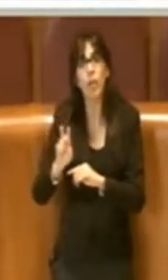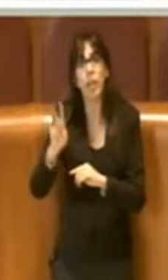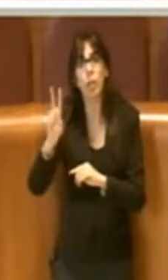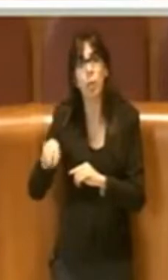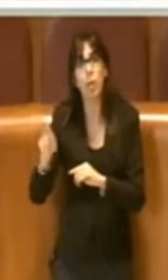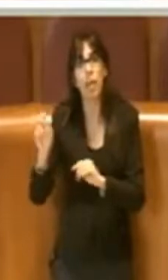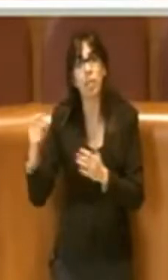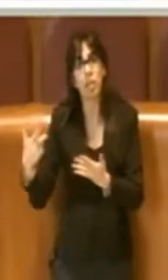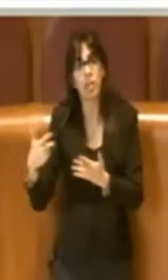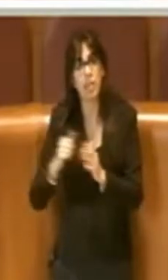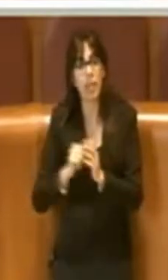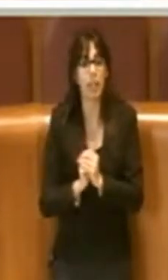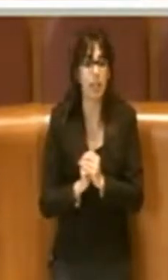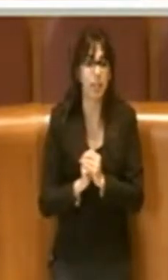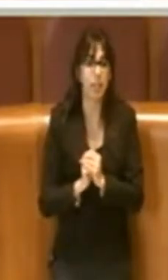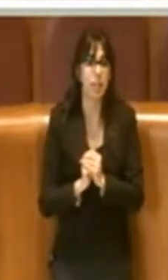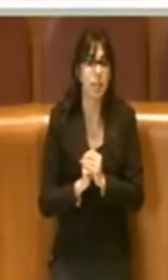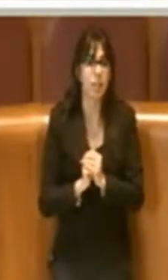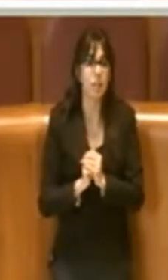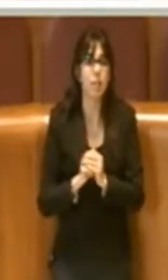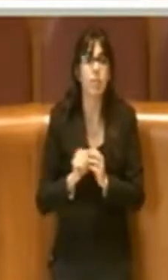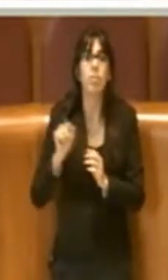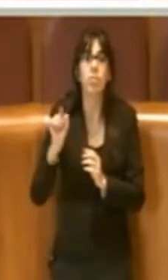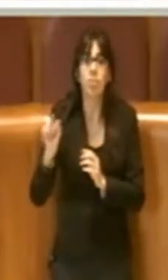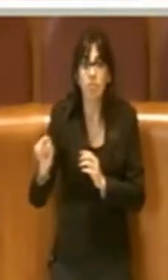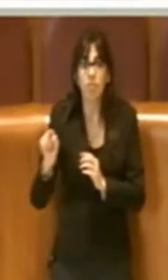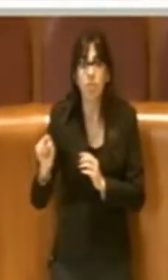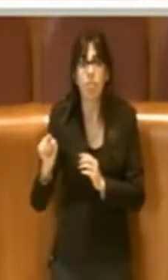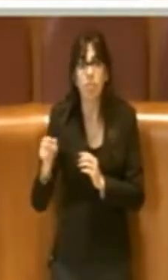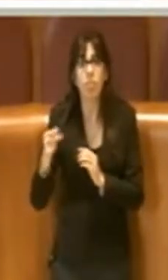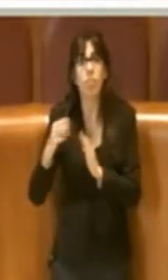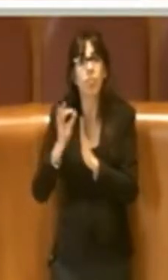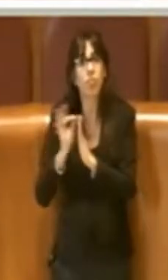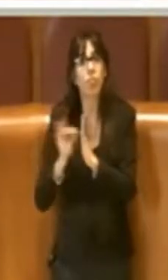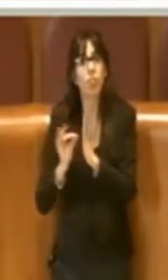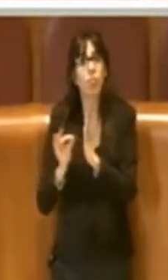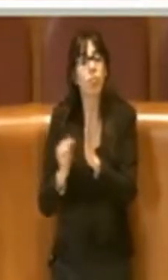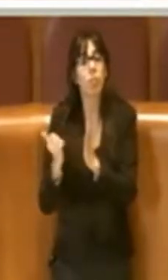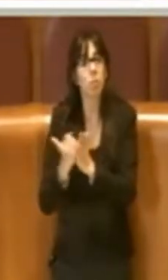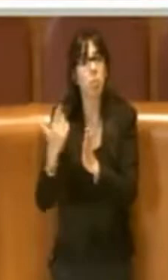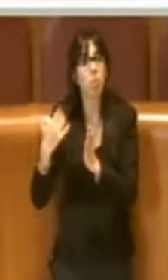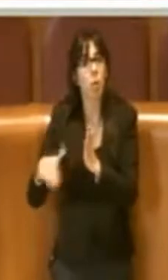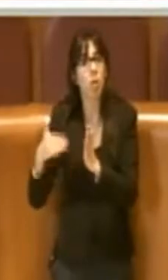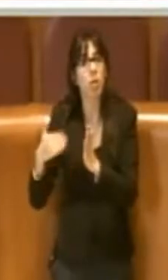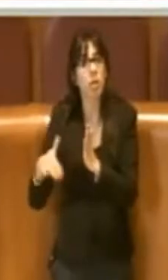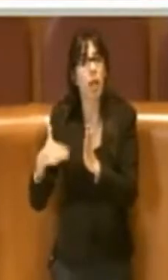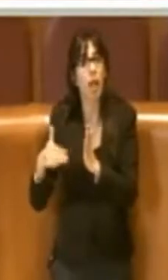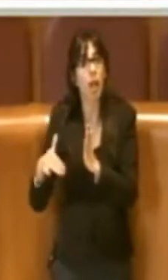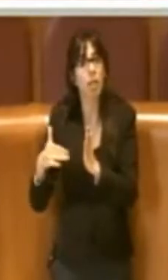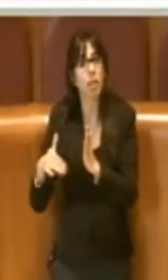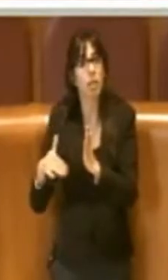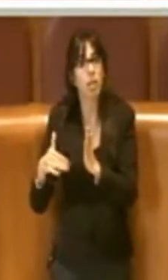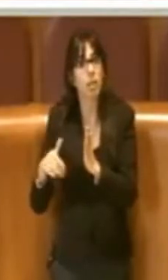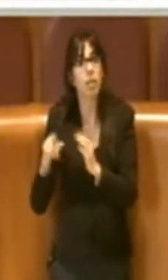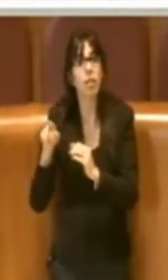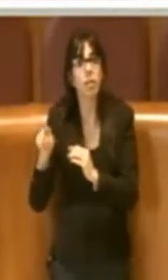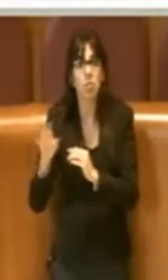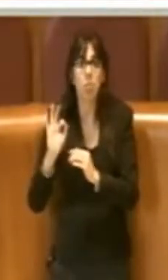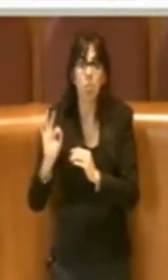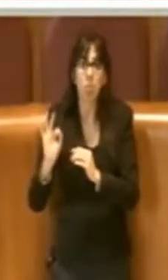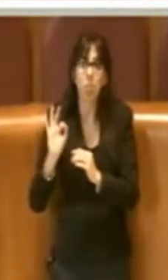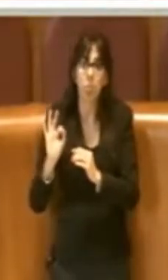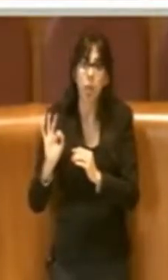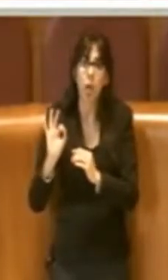120/2017, che è un'importante normativa che ha proprio segnato il tratto per quanto riguarda